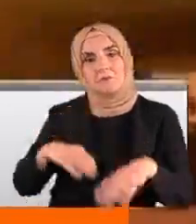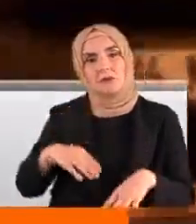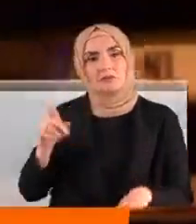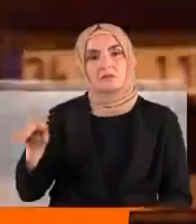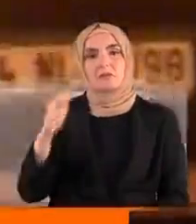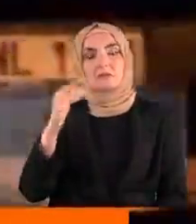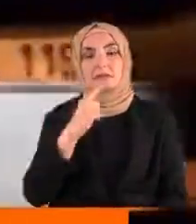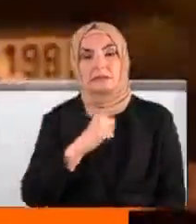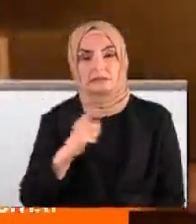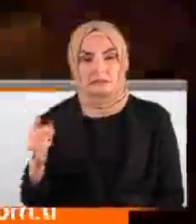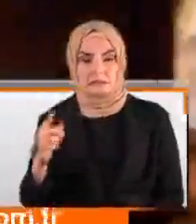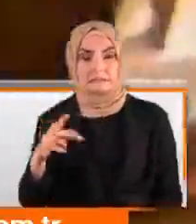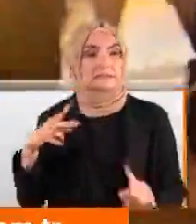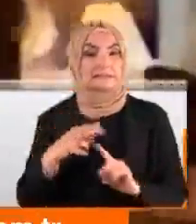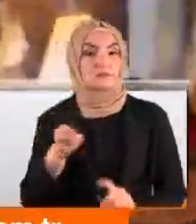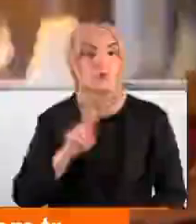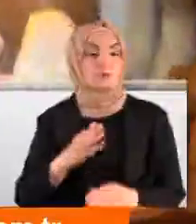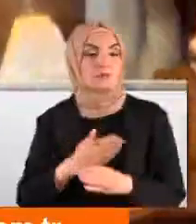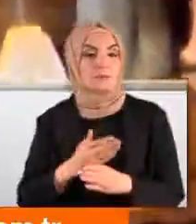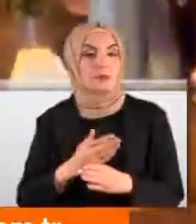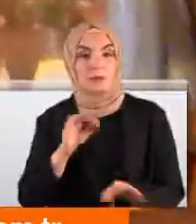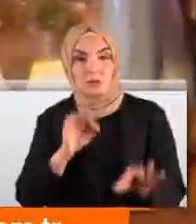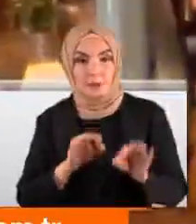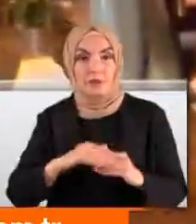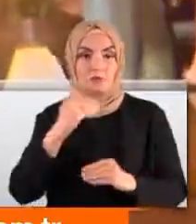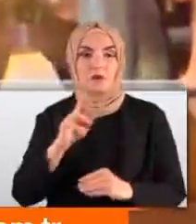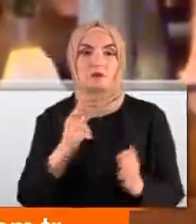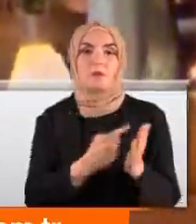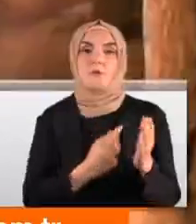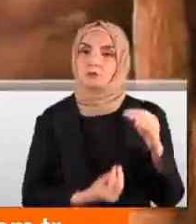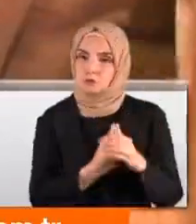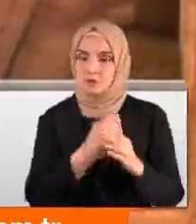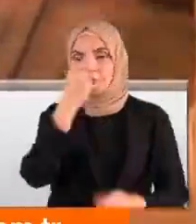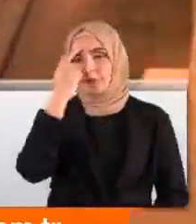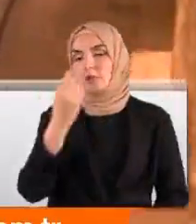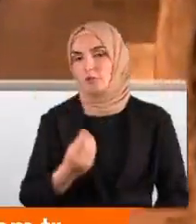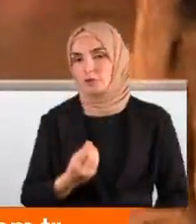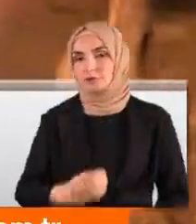Olifrenko'nun kesin ölüm sebebi yapılan incelemelerin ardından çıkacak raporla belli olacak.